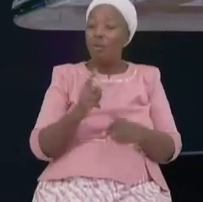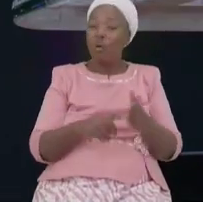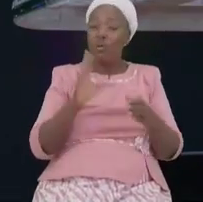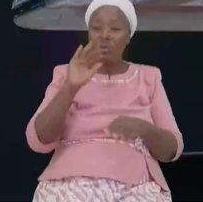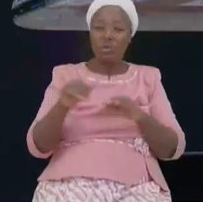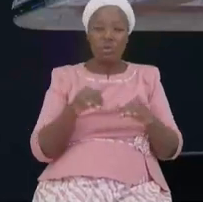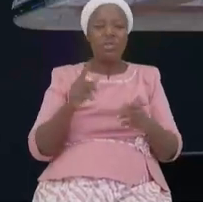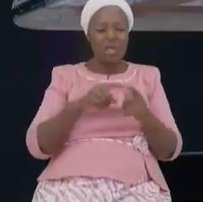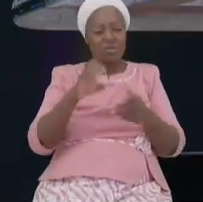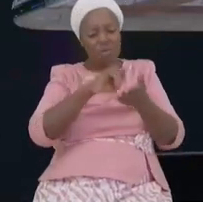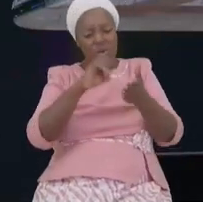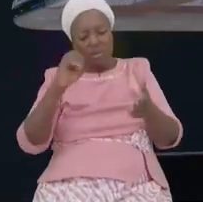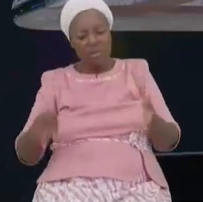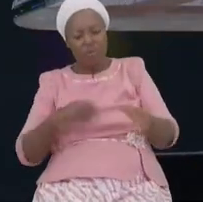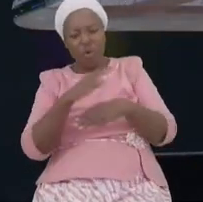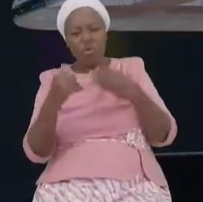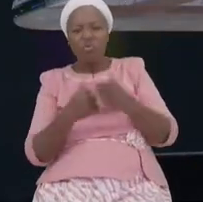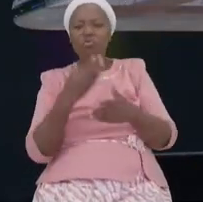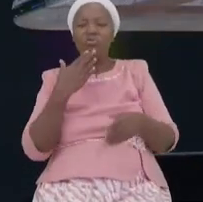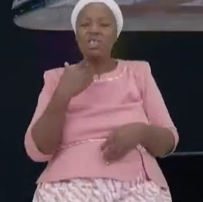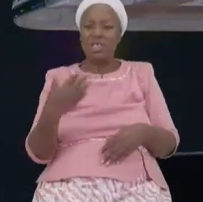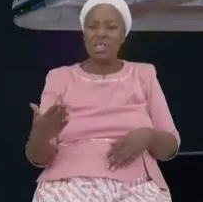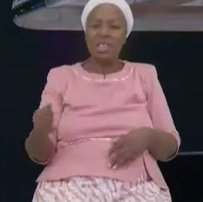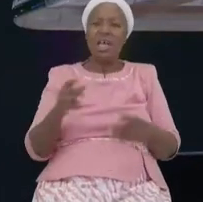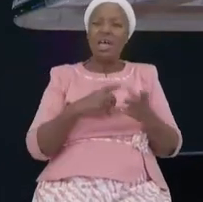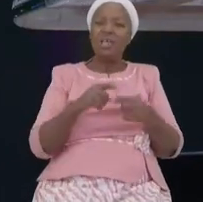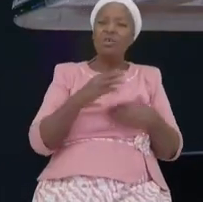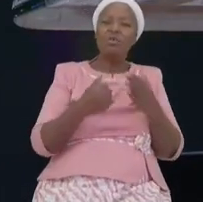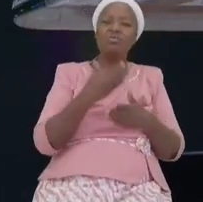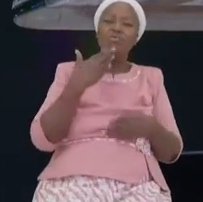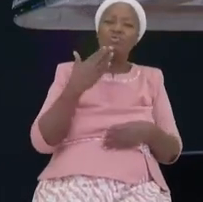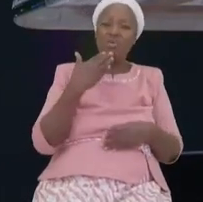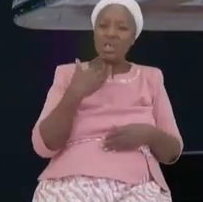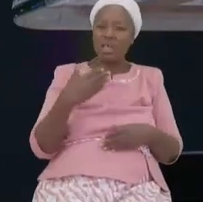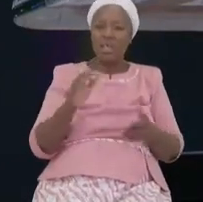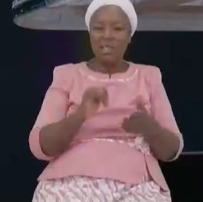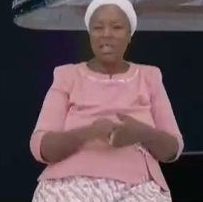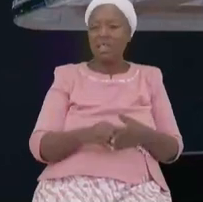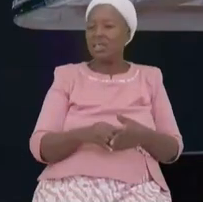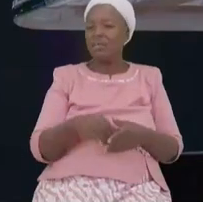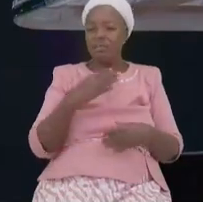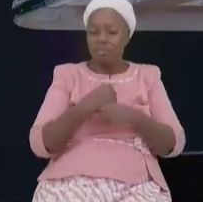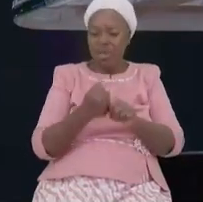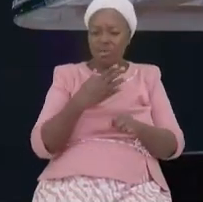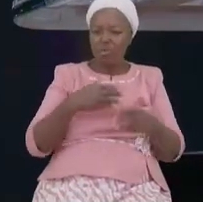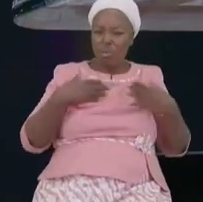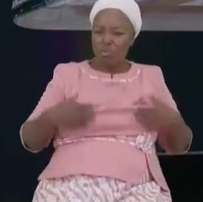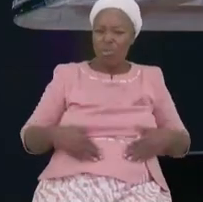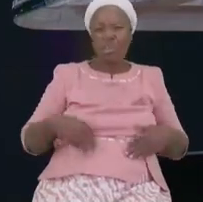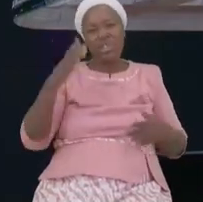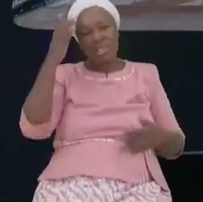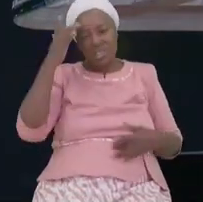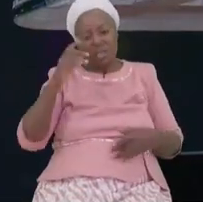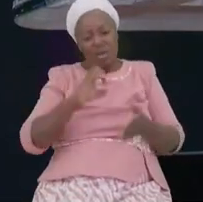ôter toute forme de sucre et de sucrerie, même le miel. Tu dois débarrasser tout ça de ton